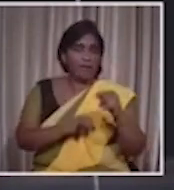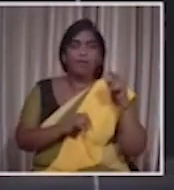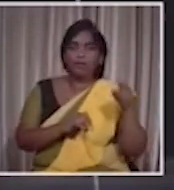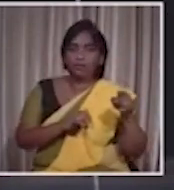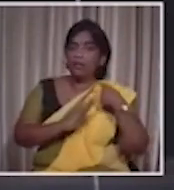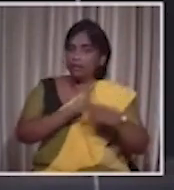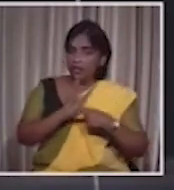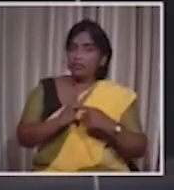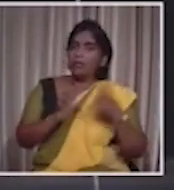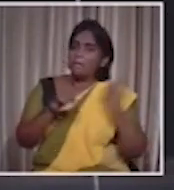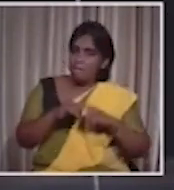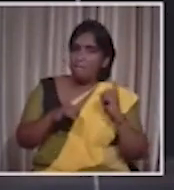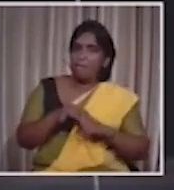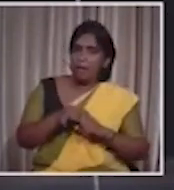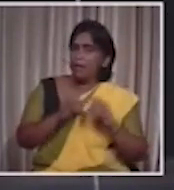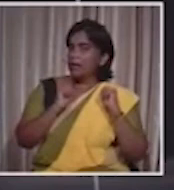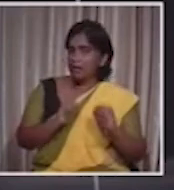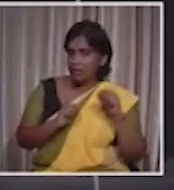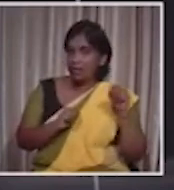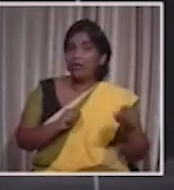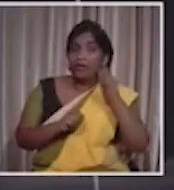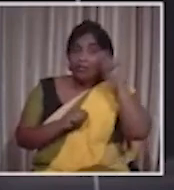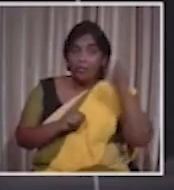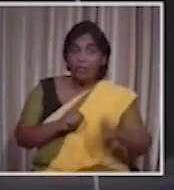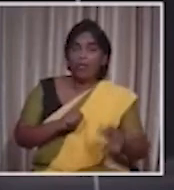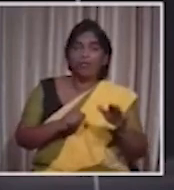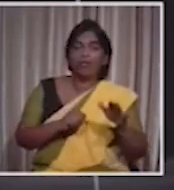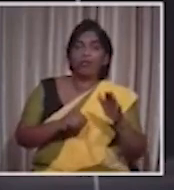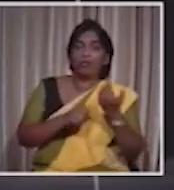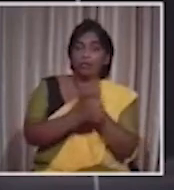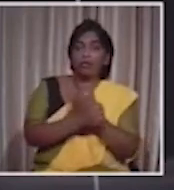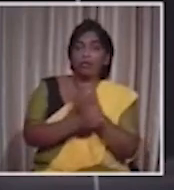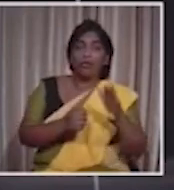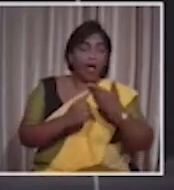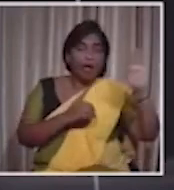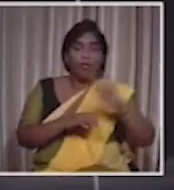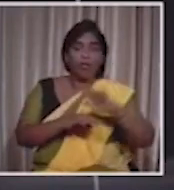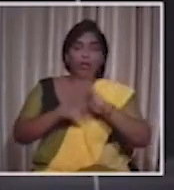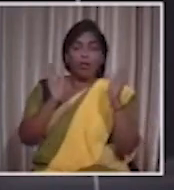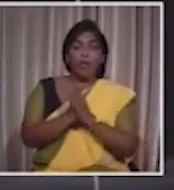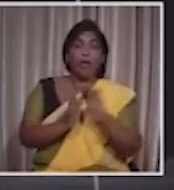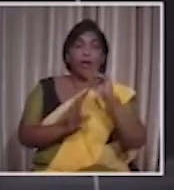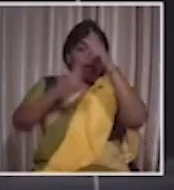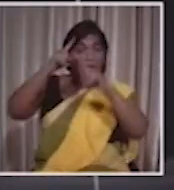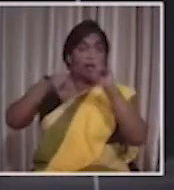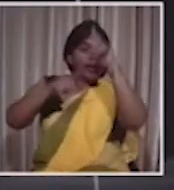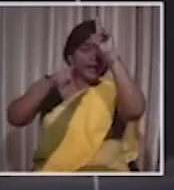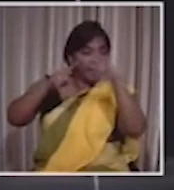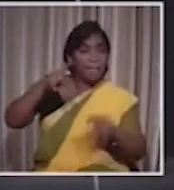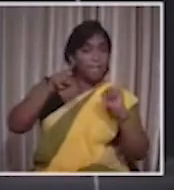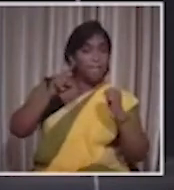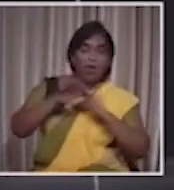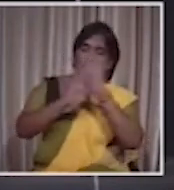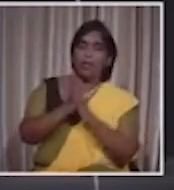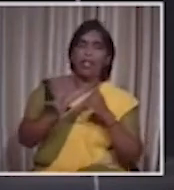තමයි මේ රටේ තියෙන ප්‍රශ්න. මොකද මොහුව එළියට දානවා වෙනුවට 50 දෙනාම SP කරා. 50 දෙනාම SP